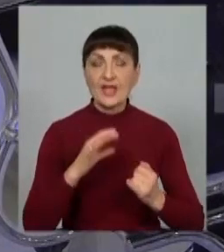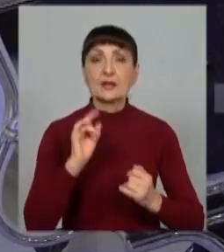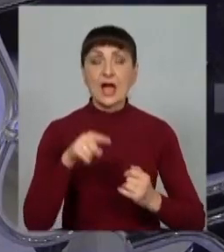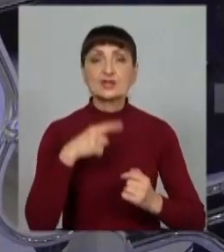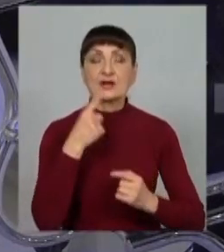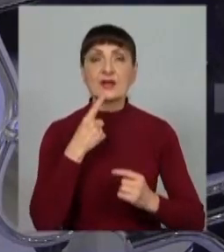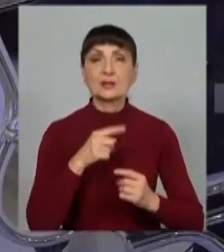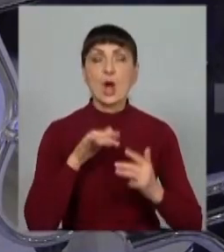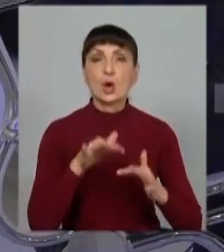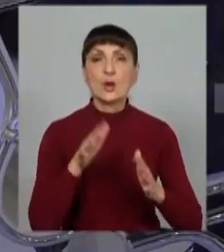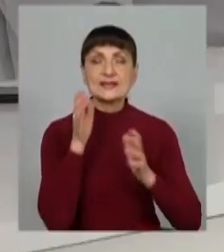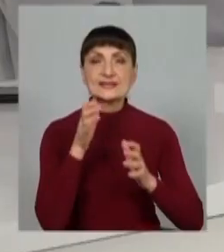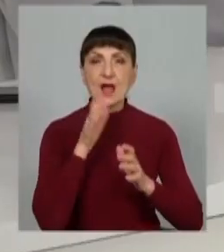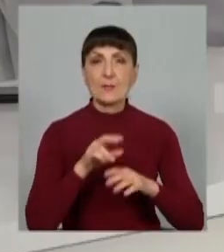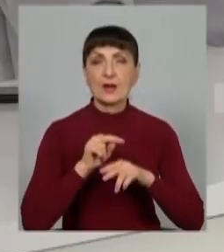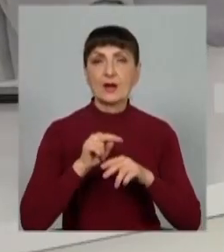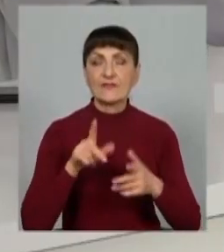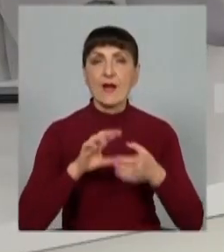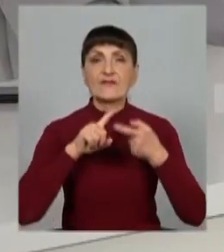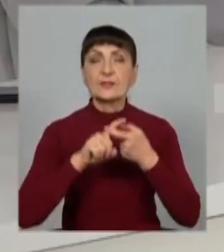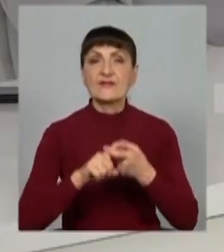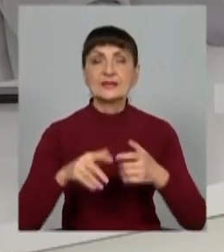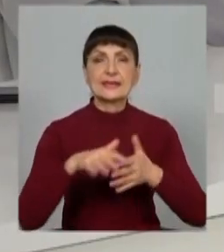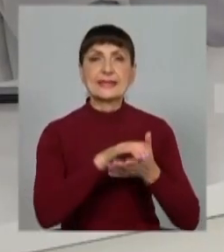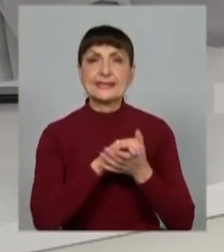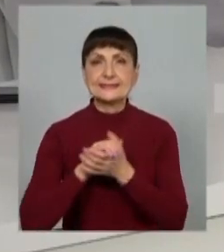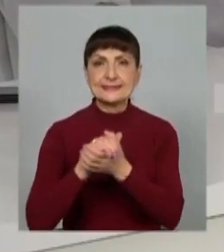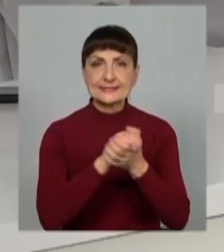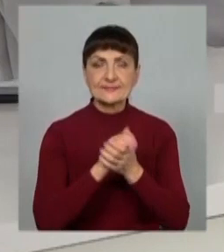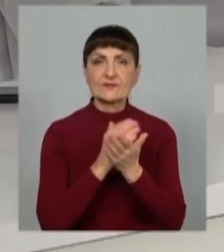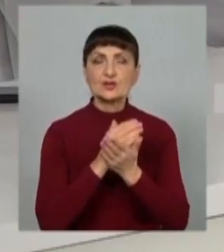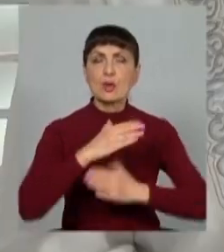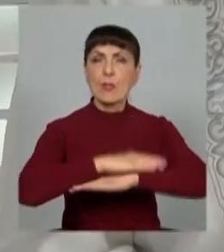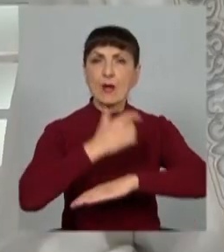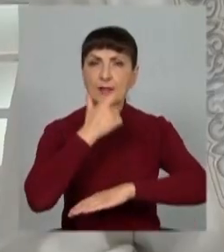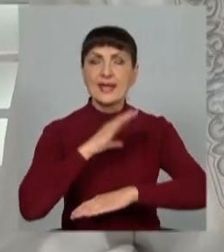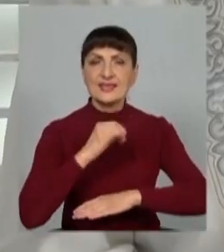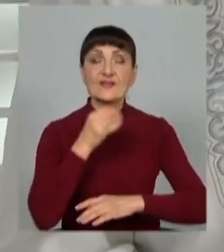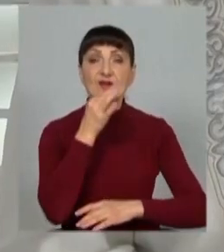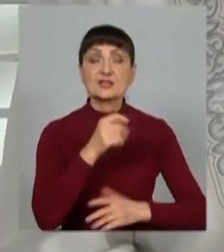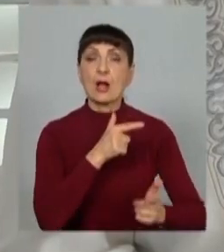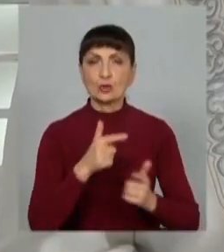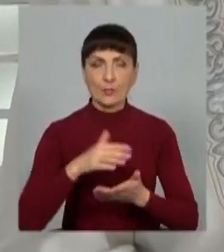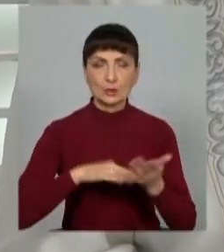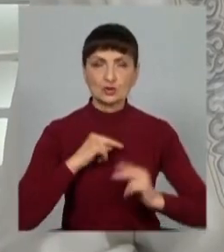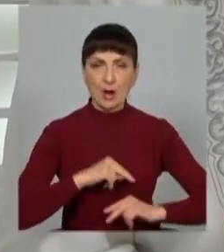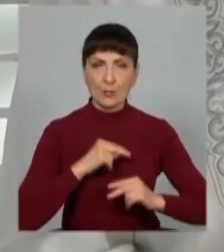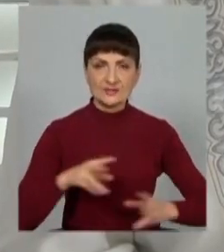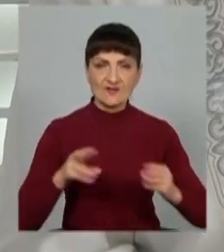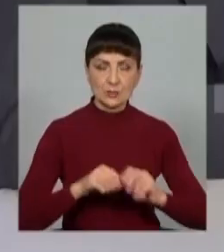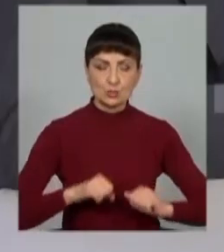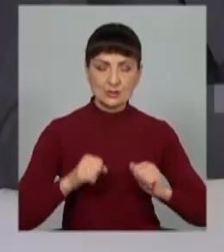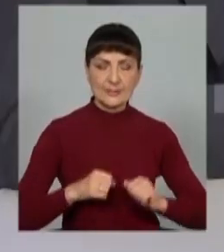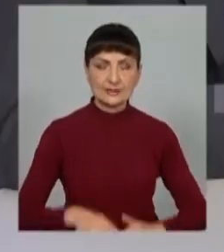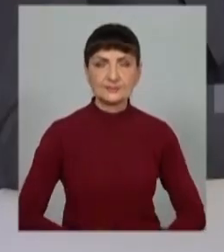отметили роль ислама в формировании единства, высоких моральных ценностей общества и выразили готовность продолжить эту работу совместными